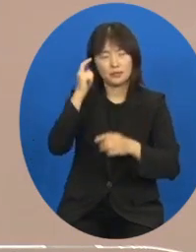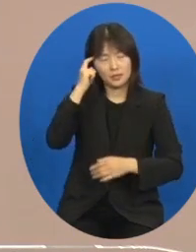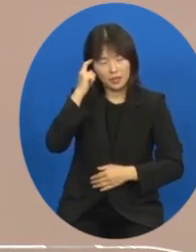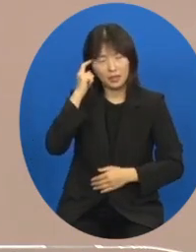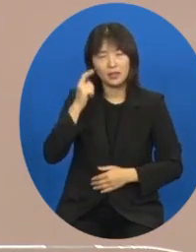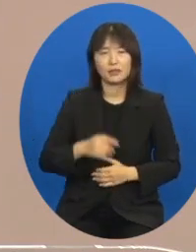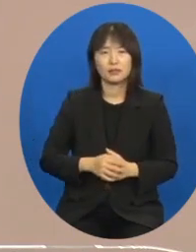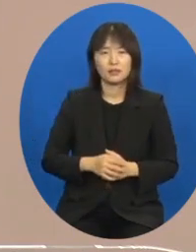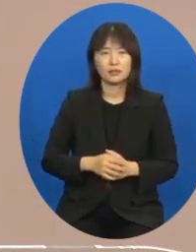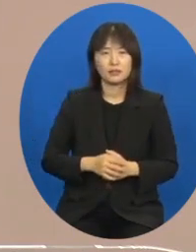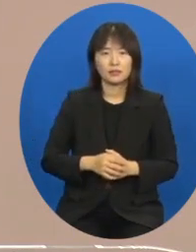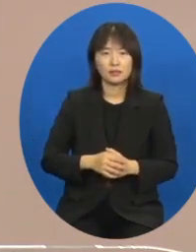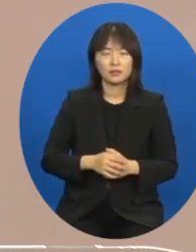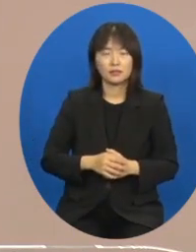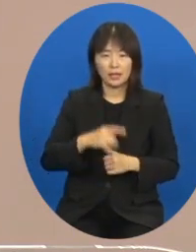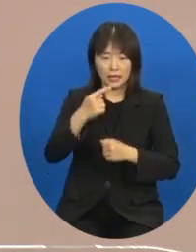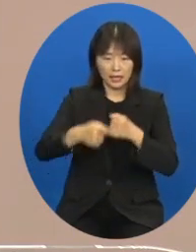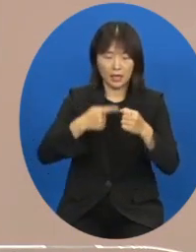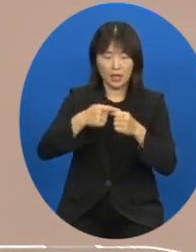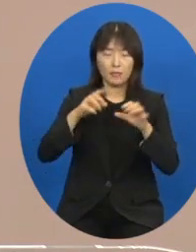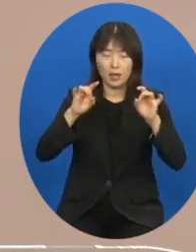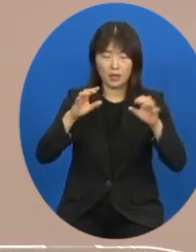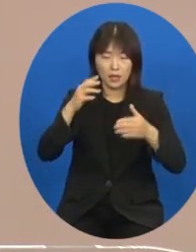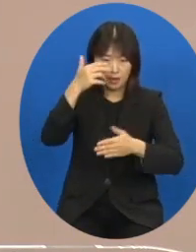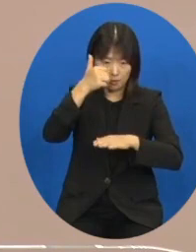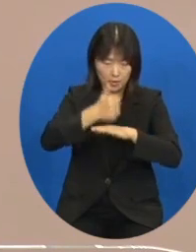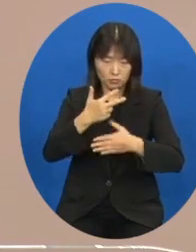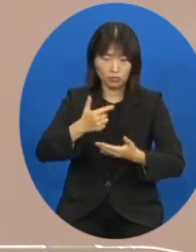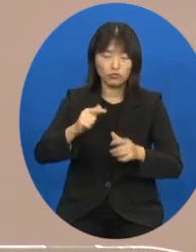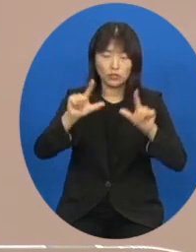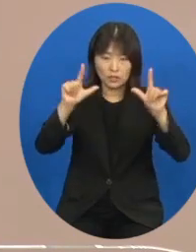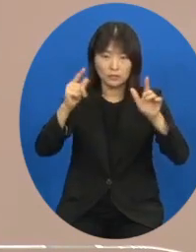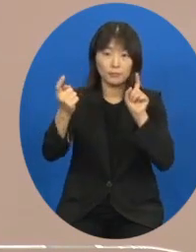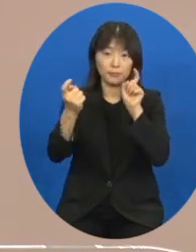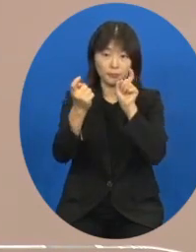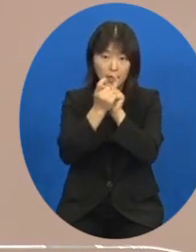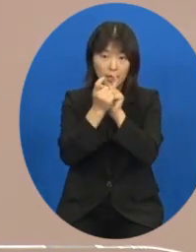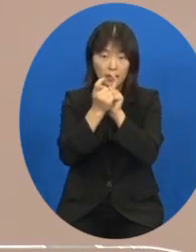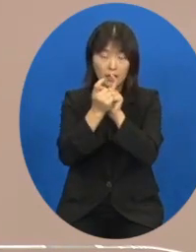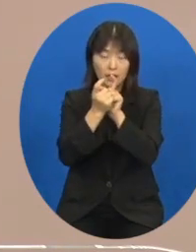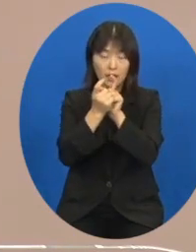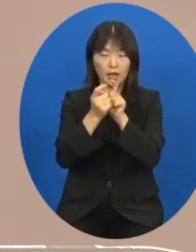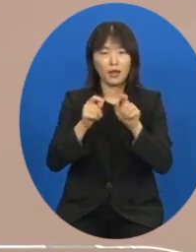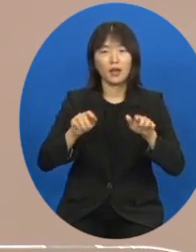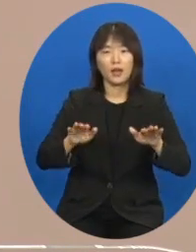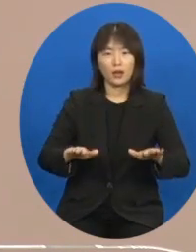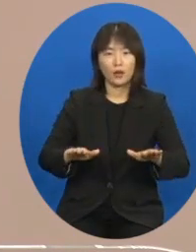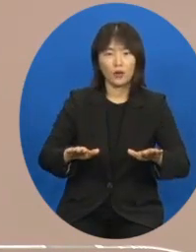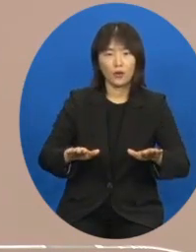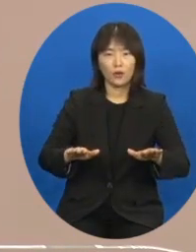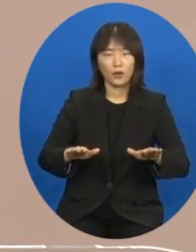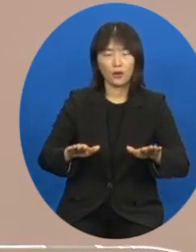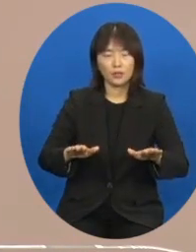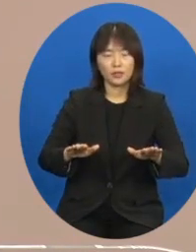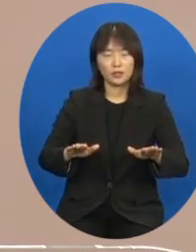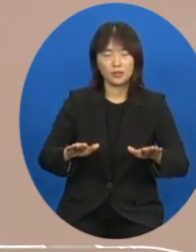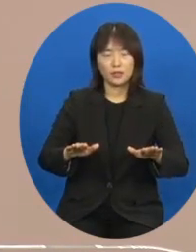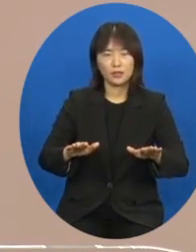여러분, 해마다 우리는 마지막 주일을 맞이하지만 이 마지막 주일은 예행